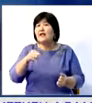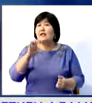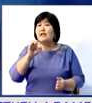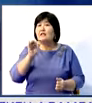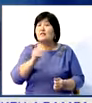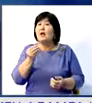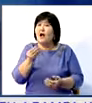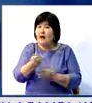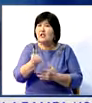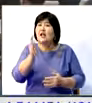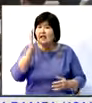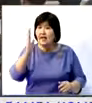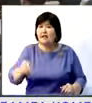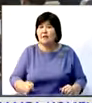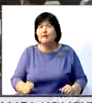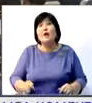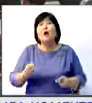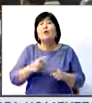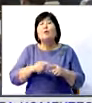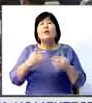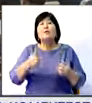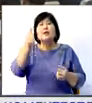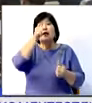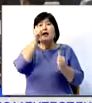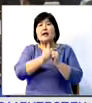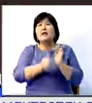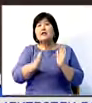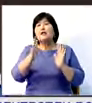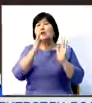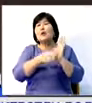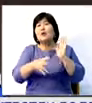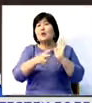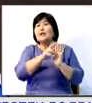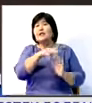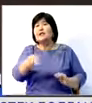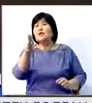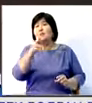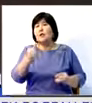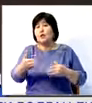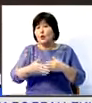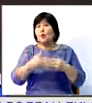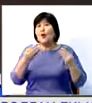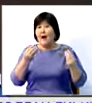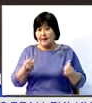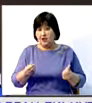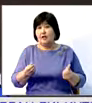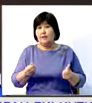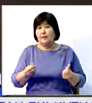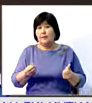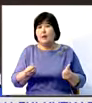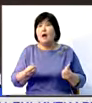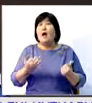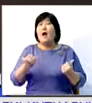трансферттермен қаржыландырылады. Бұл дегеніңіз жыл сайын 98 миллиард теңгеге жуық қаржы.